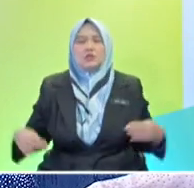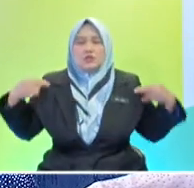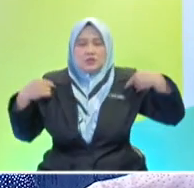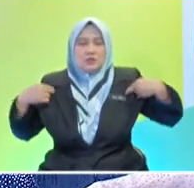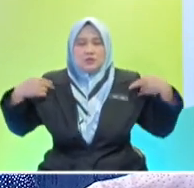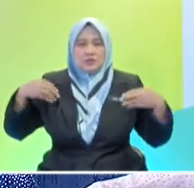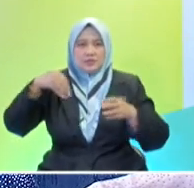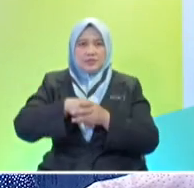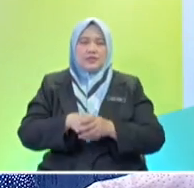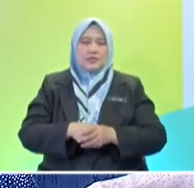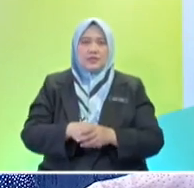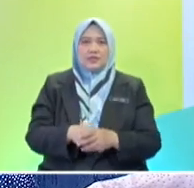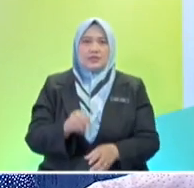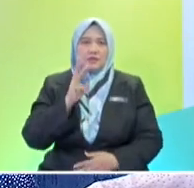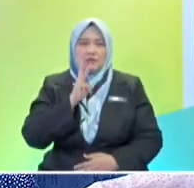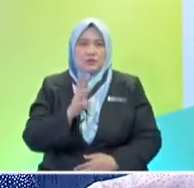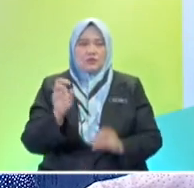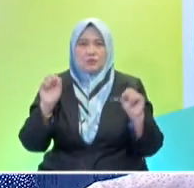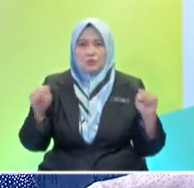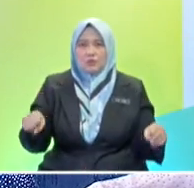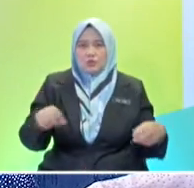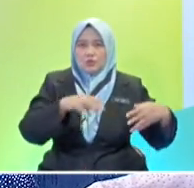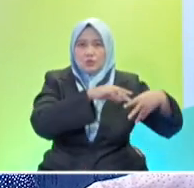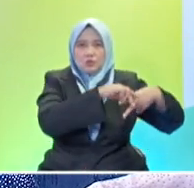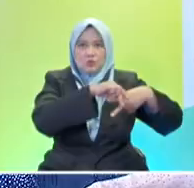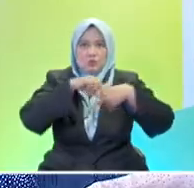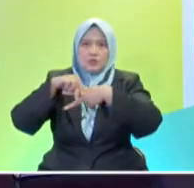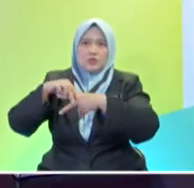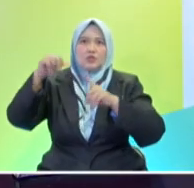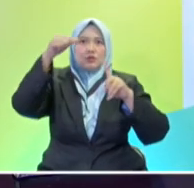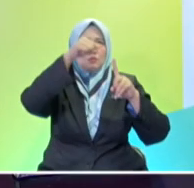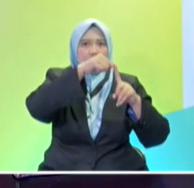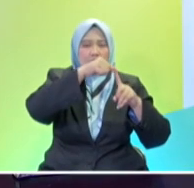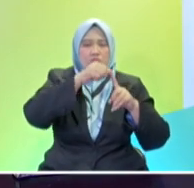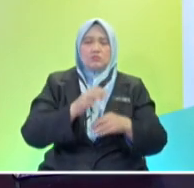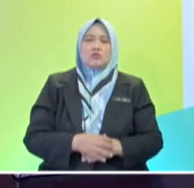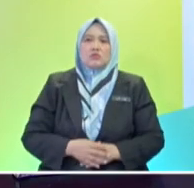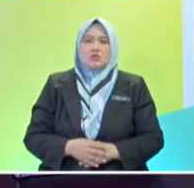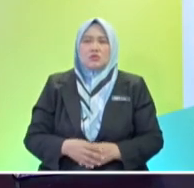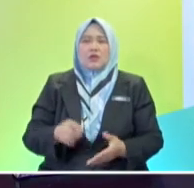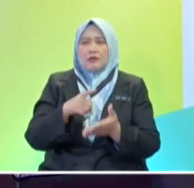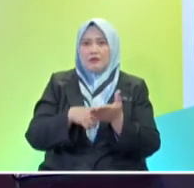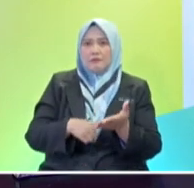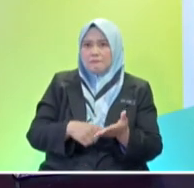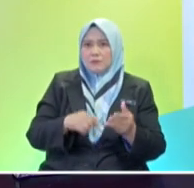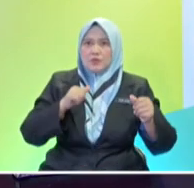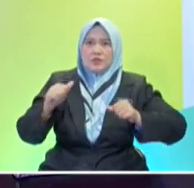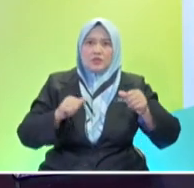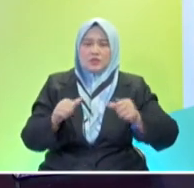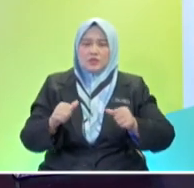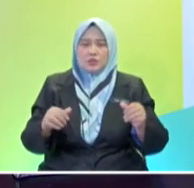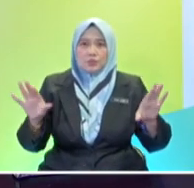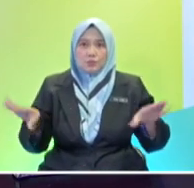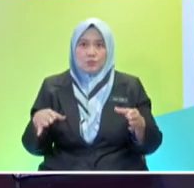air boleh menjadi penunjuk arah. Okey, sekarang ni Cikgu Atha, apa pula aktiviti kita nak lakukan ni Cikgu? Untuk kali